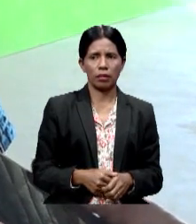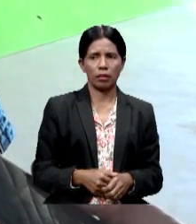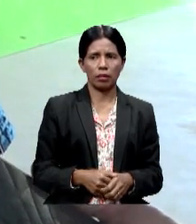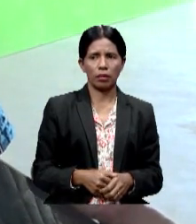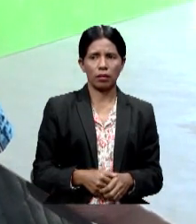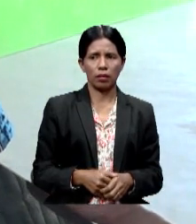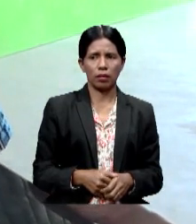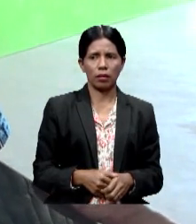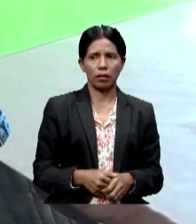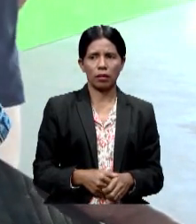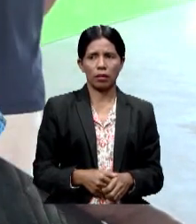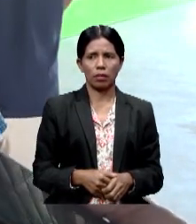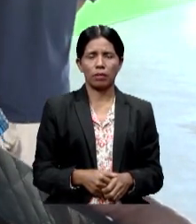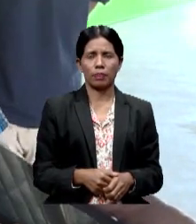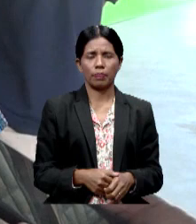Iha be.